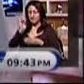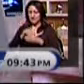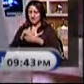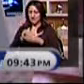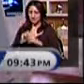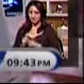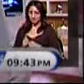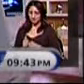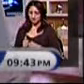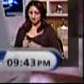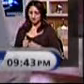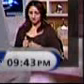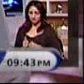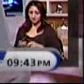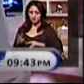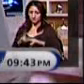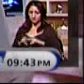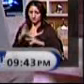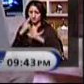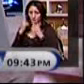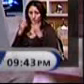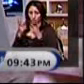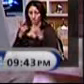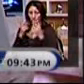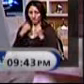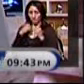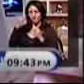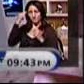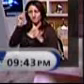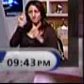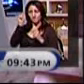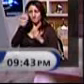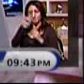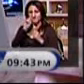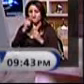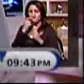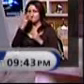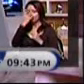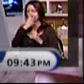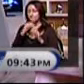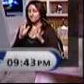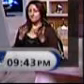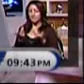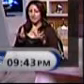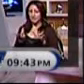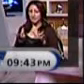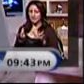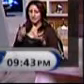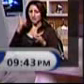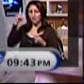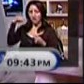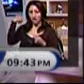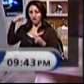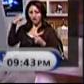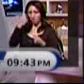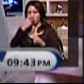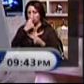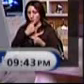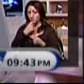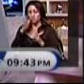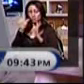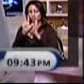انا ممكن ابقى شايف شخصيه وحضرتك شايف شخصيه ثانيه. انا الفكره انه هذا الرئيس زي ما قلت لك فاقد